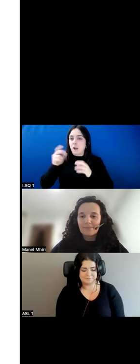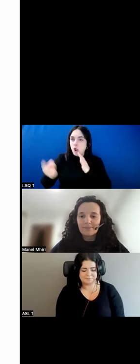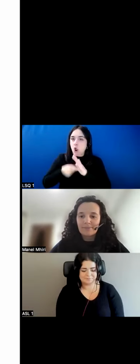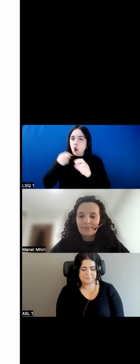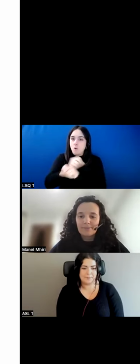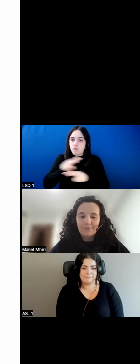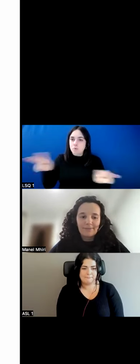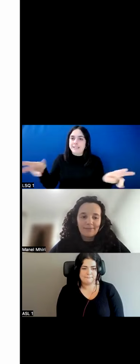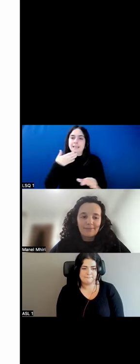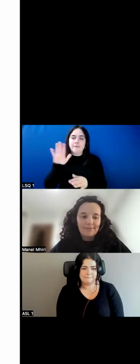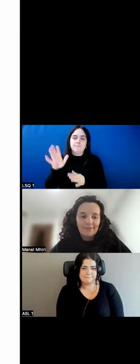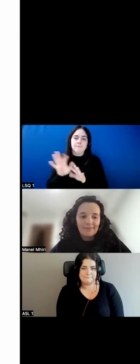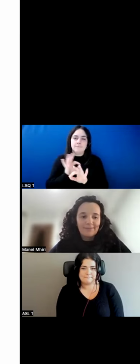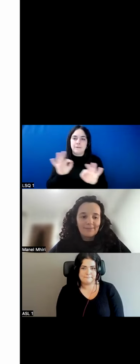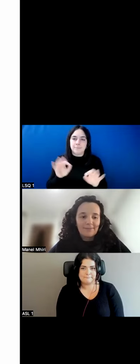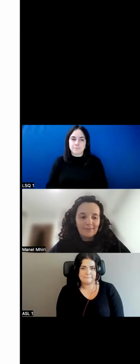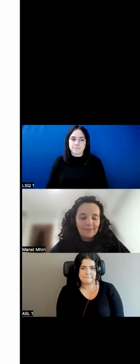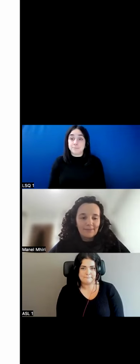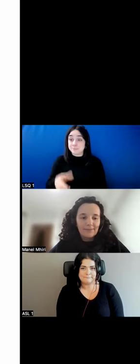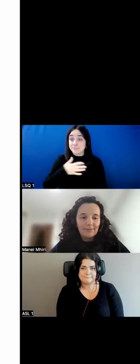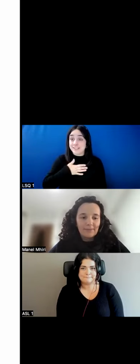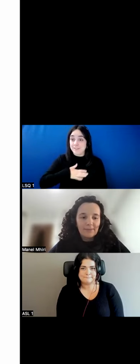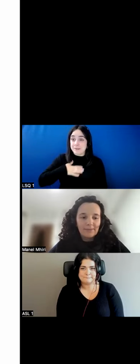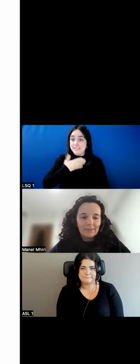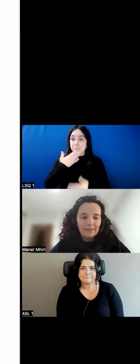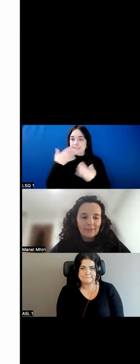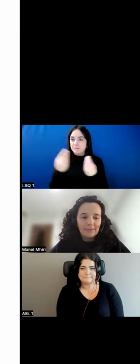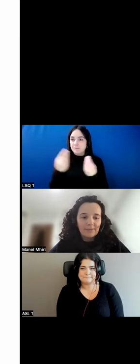commentaires ou à des questions si vous en avez.